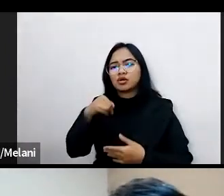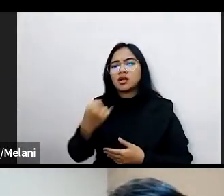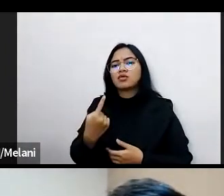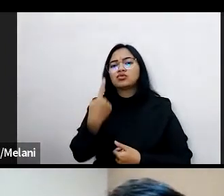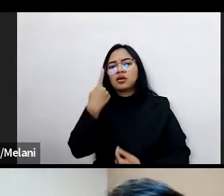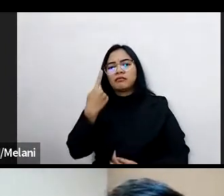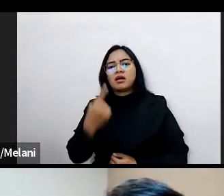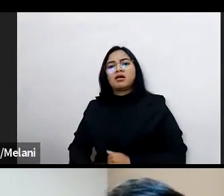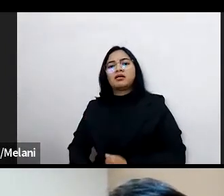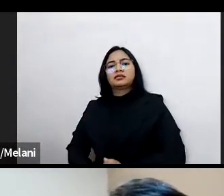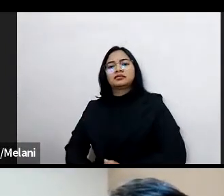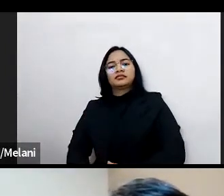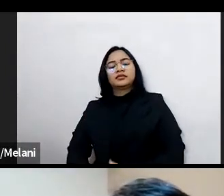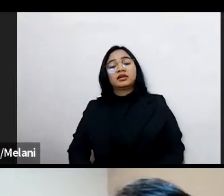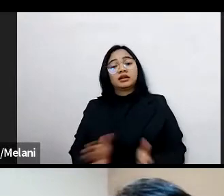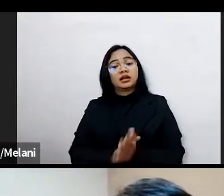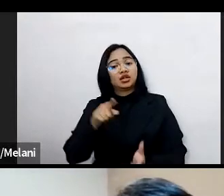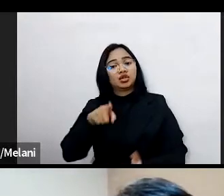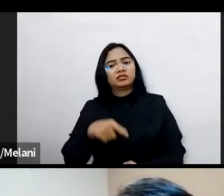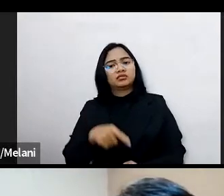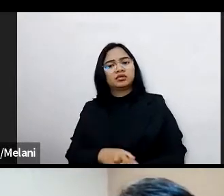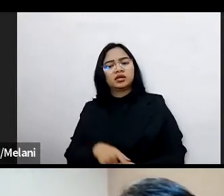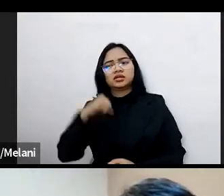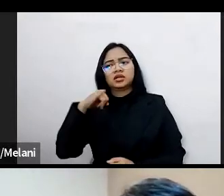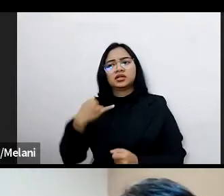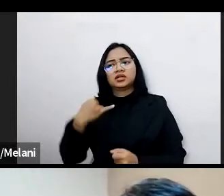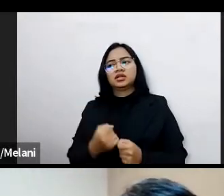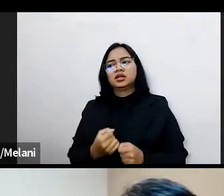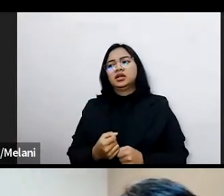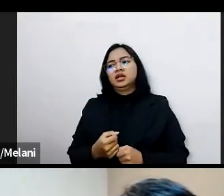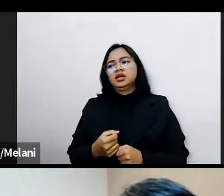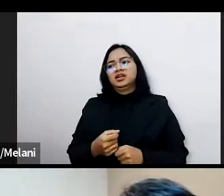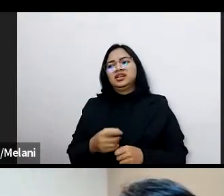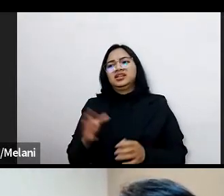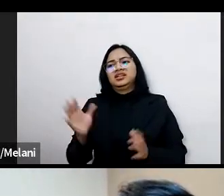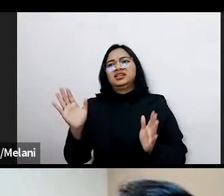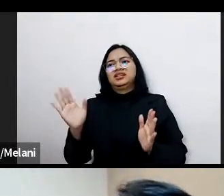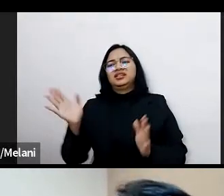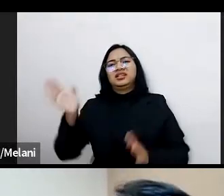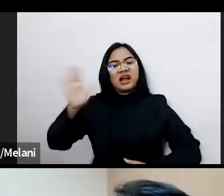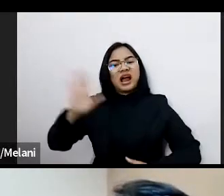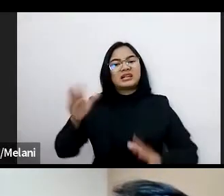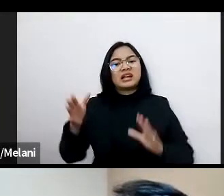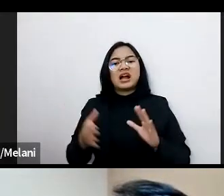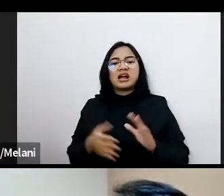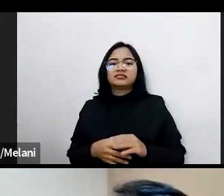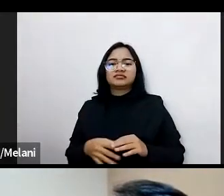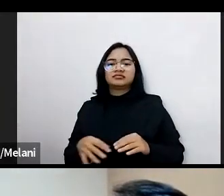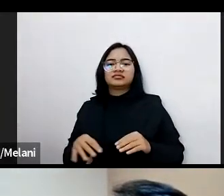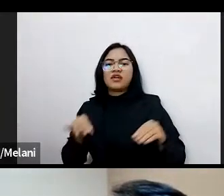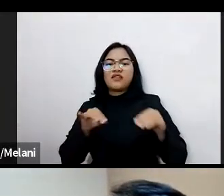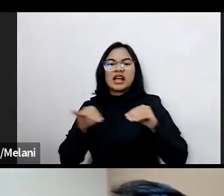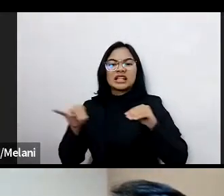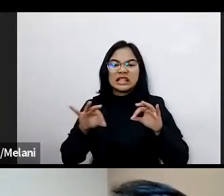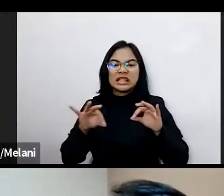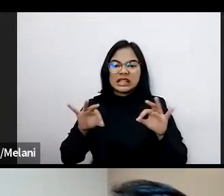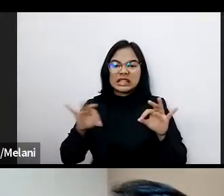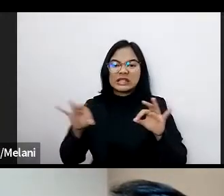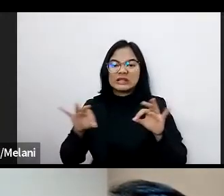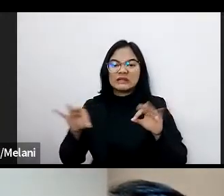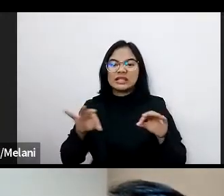saya. Dan itu juga diperparah dengan tidak adanya fasilitas yang mendukung perempuan akademisi untuk berkarir.